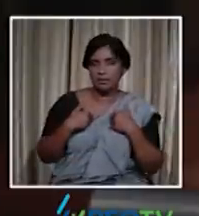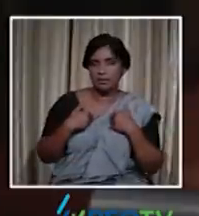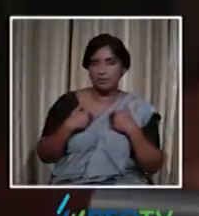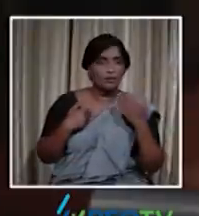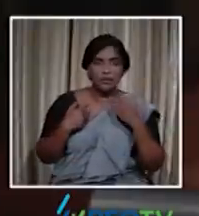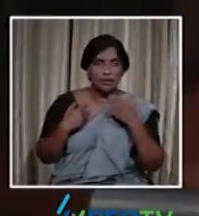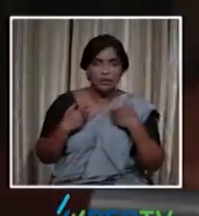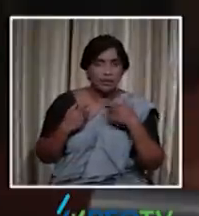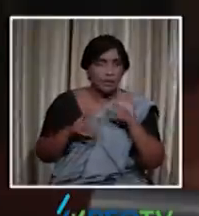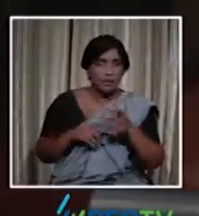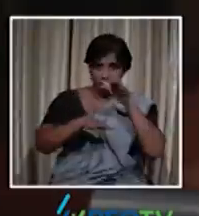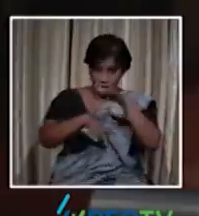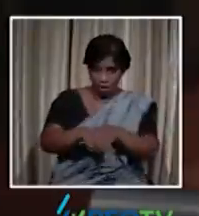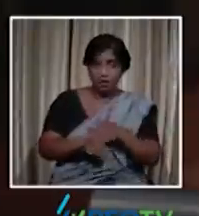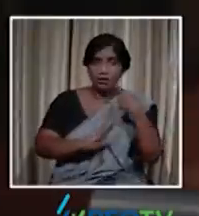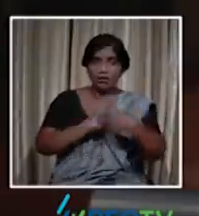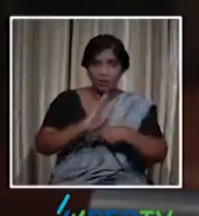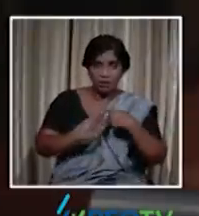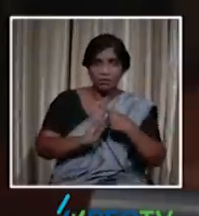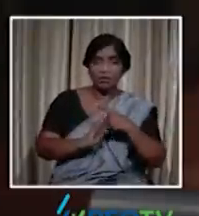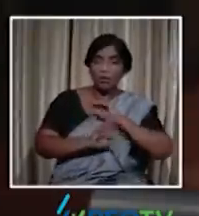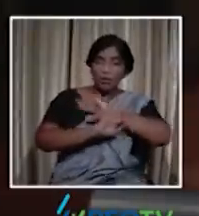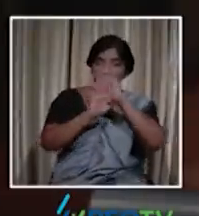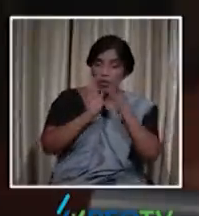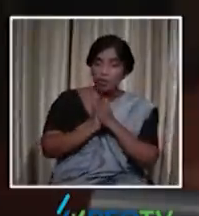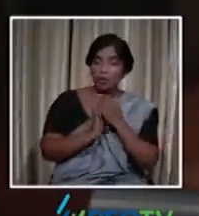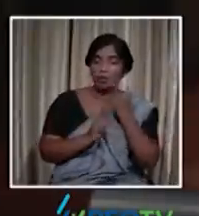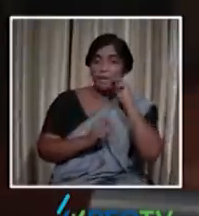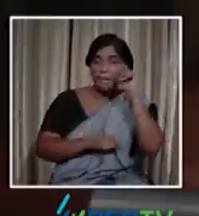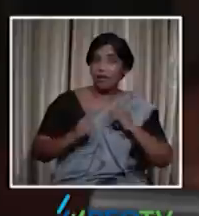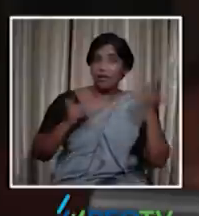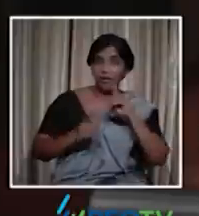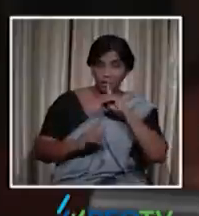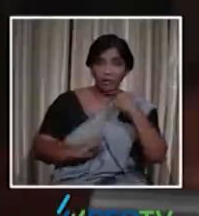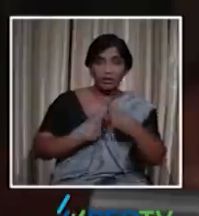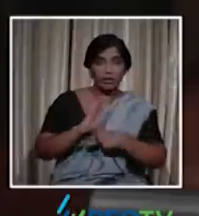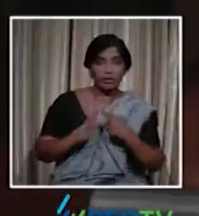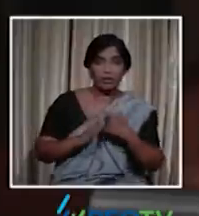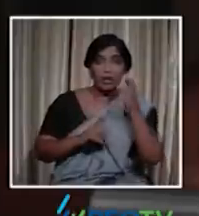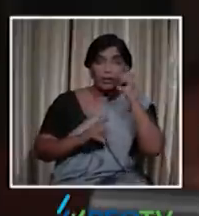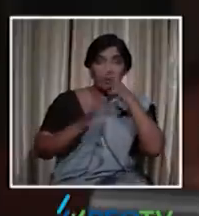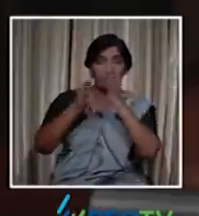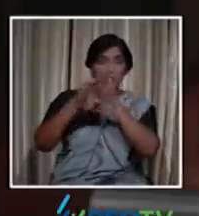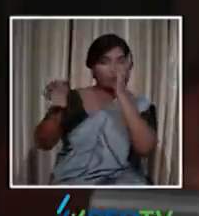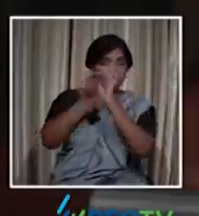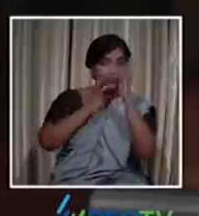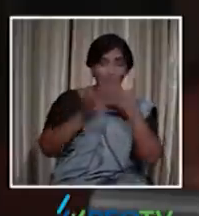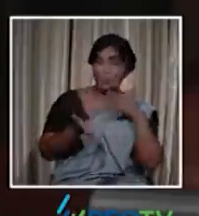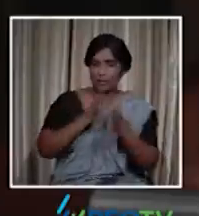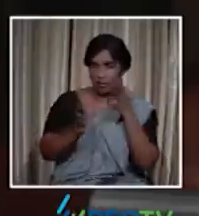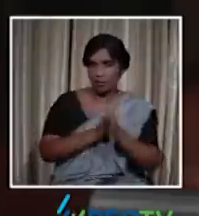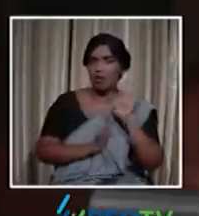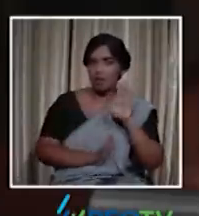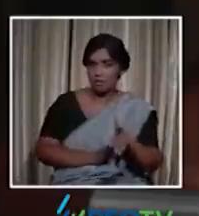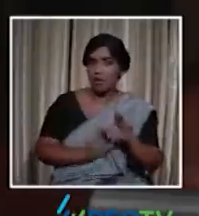සත පහක්වත් මේකෙන් වංචා කරලා නැහැ. සියලු සත්වයෝ නුදුක්වත්තා නිරෝගී වෙත්තයි කියපු රට. අනිත් මිනිස්සුන්ගේ ගෙවල් ගිනි ගන්නකොට උඩපනින්න පුළුවන් රටක්ද